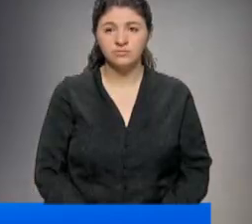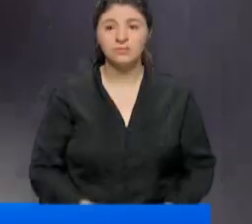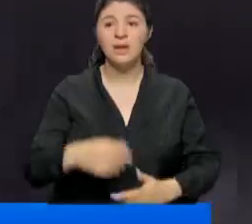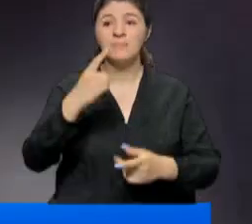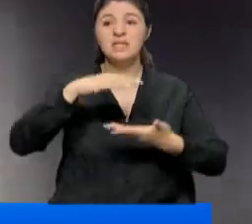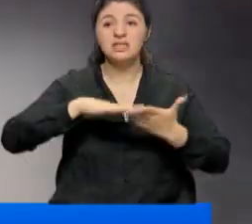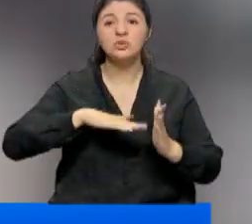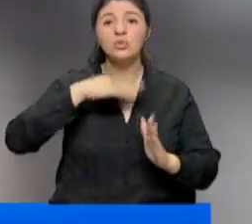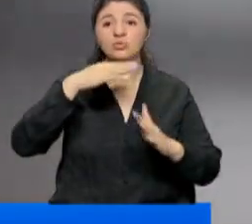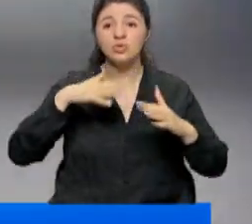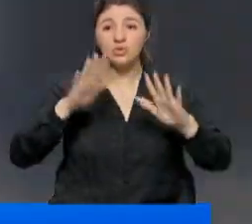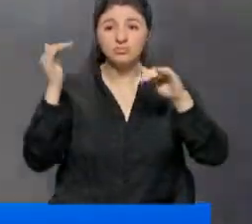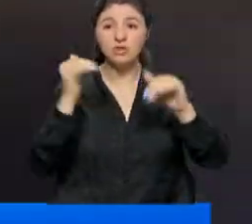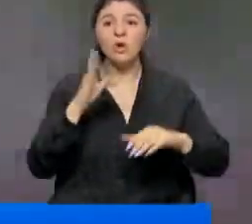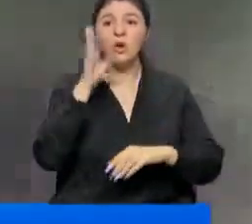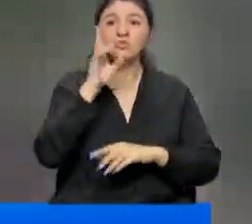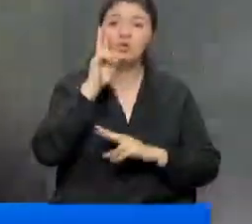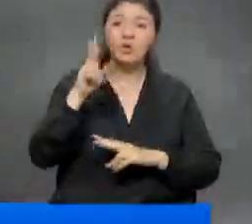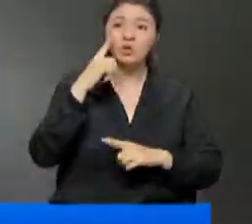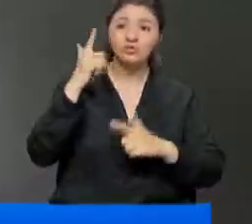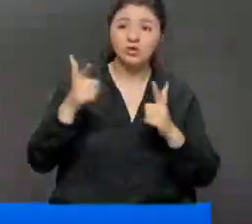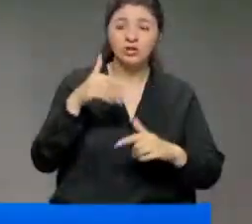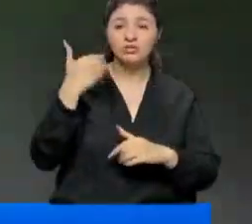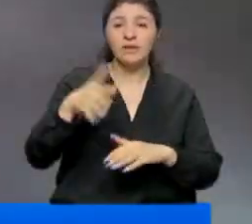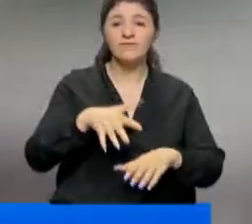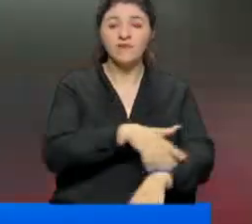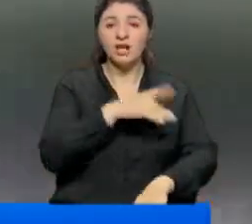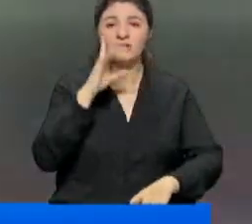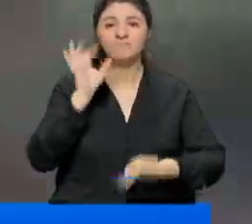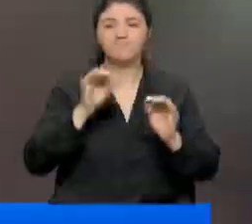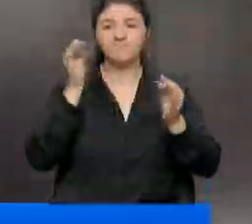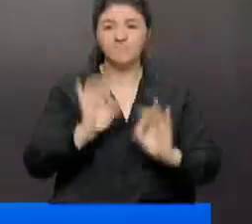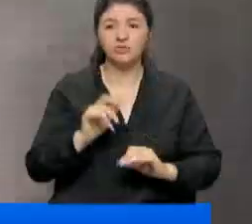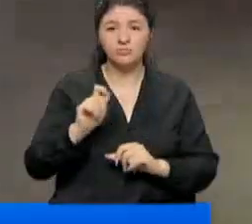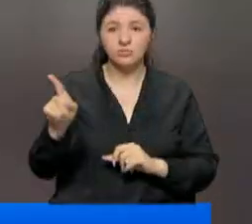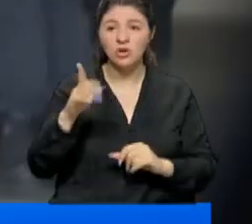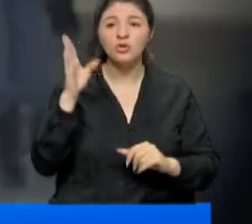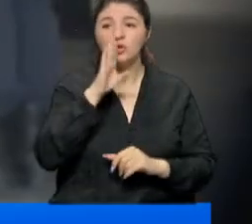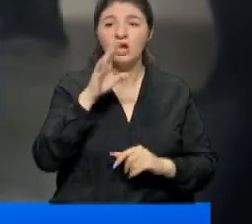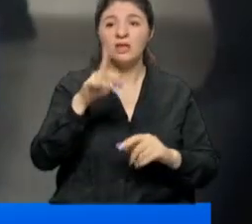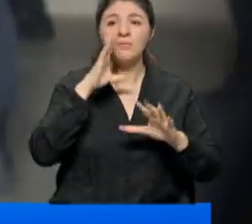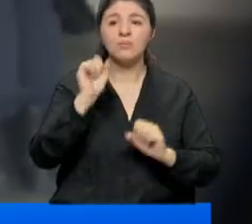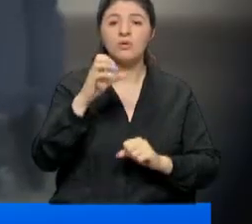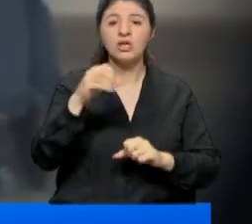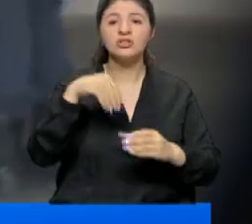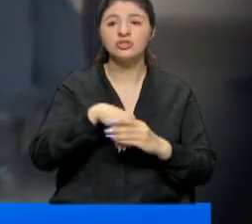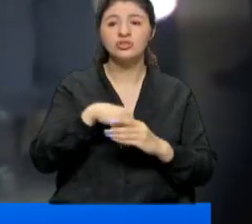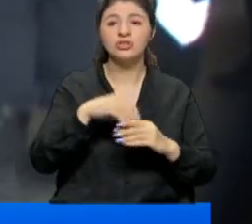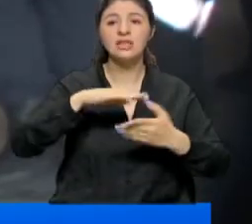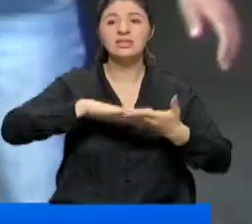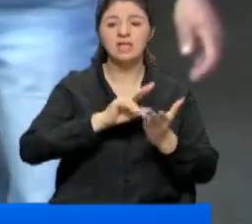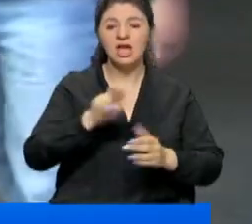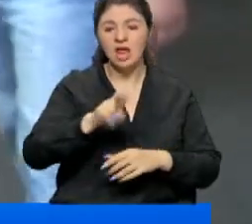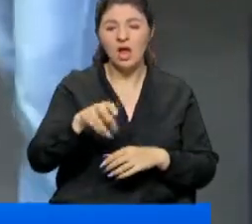bu Bir tır dolusu göçmenin Kocaeli'de çekilen görüntüleri üzerine Valilik inceleme başlatmıştı Kocaeli'de yakalanan aralarında